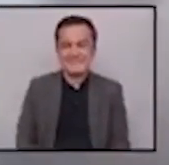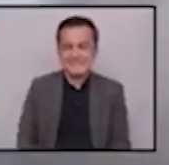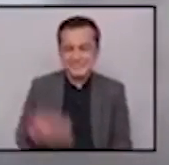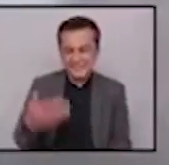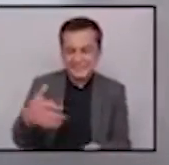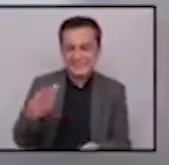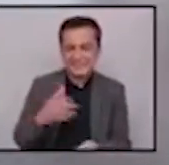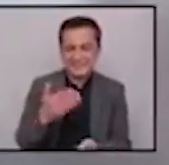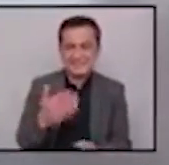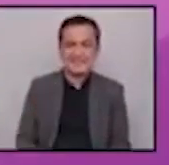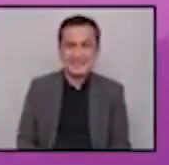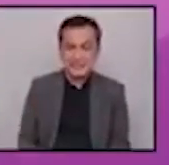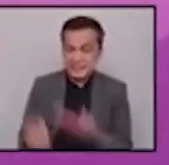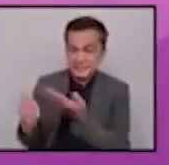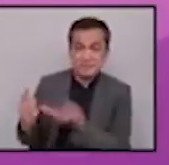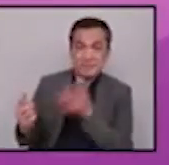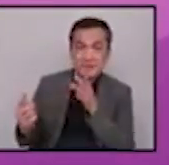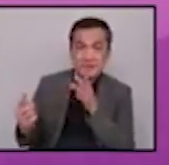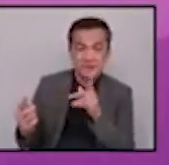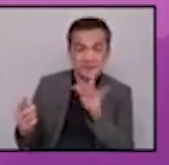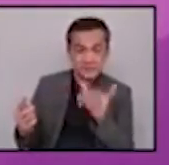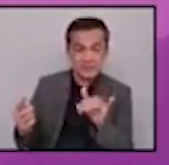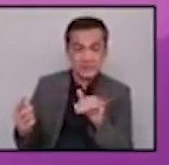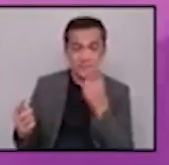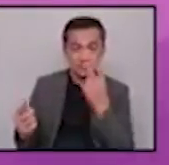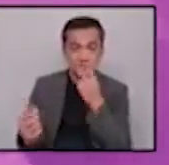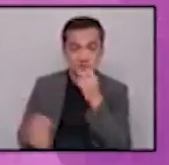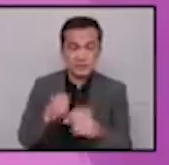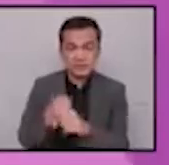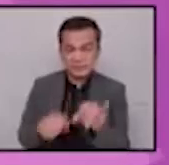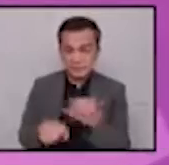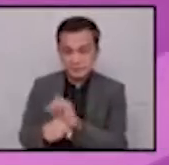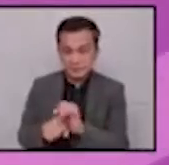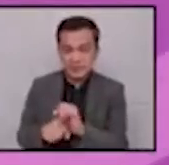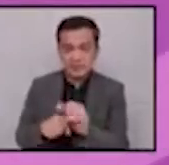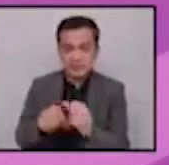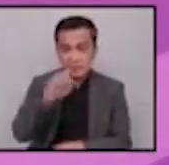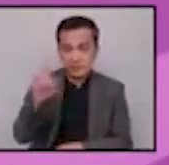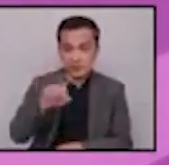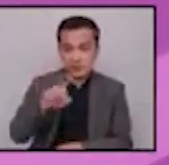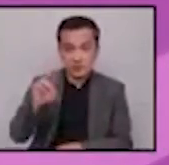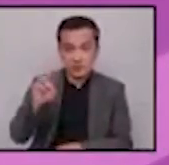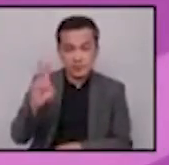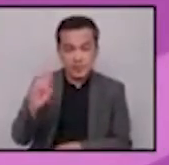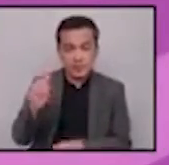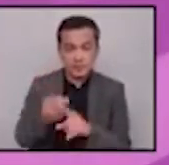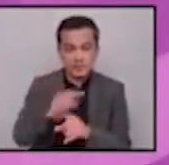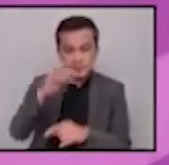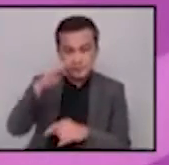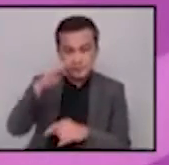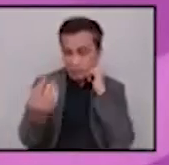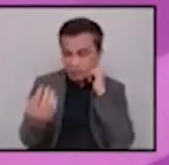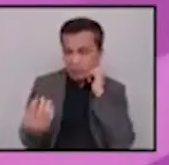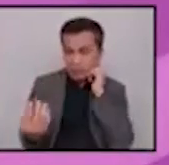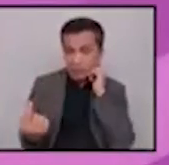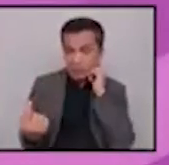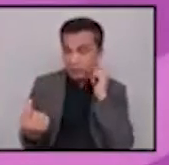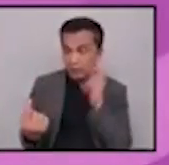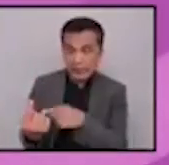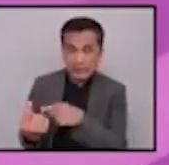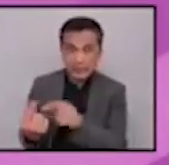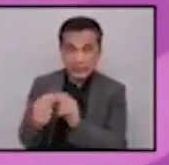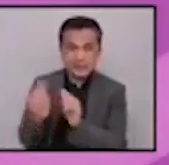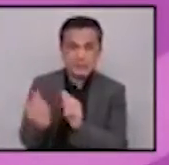Si Mommy Presi ay 2 taon nang aktibo sa pagzuzumba mula sa Cavite, kung saan kabilang siya sa miyembro ng